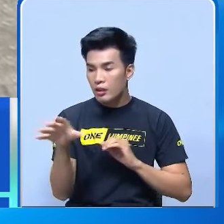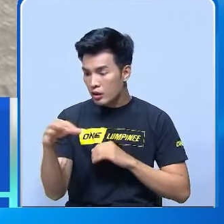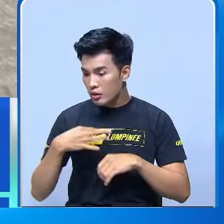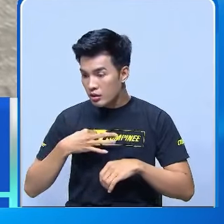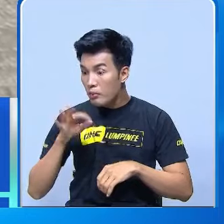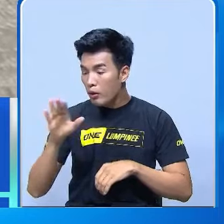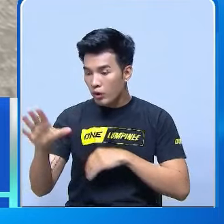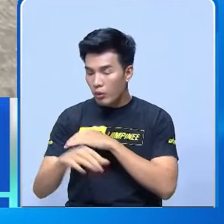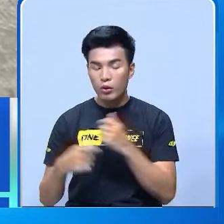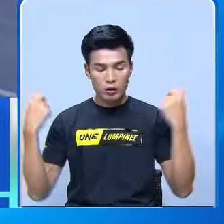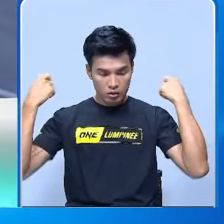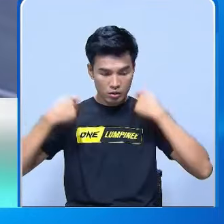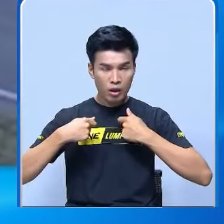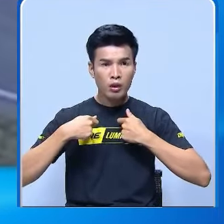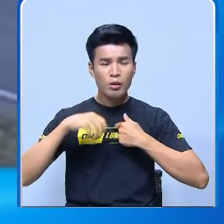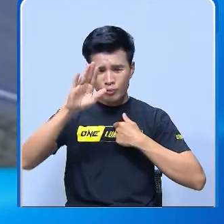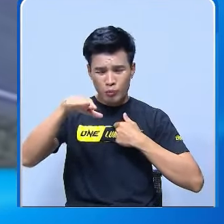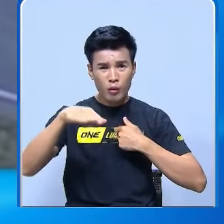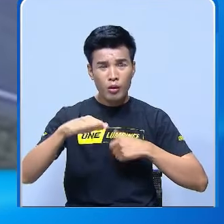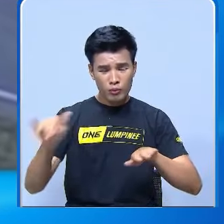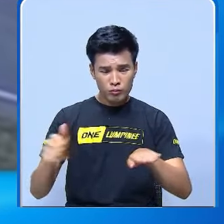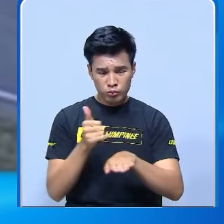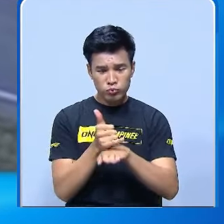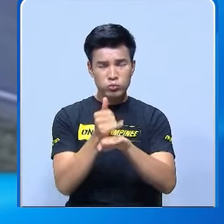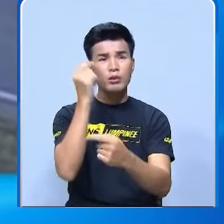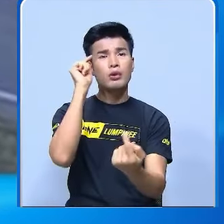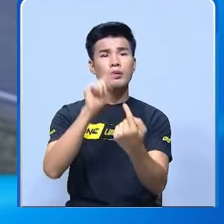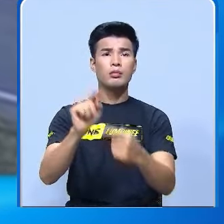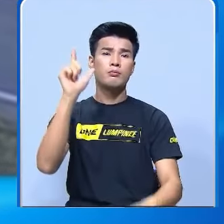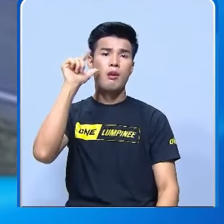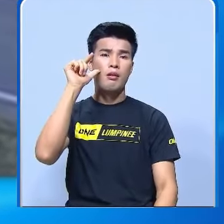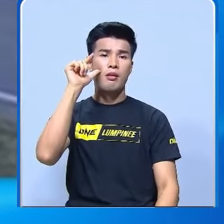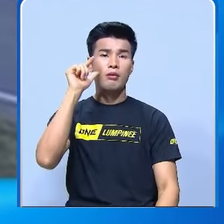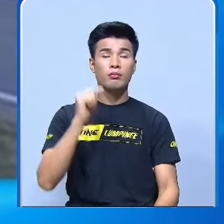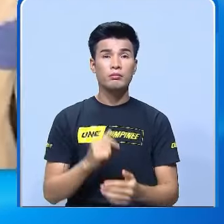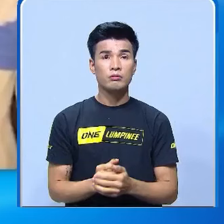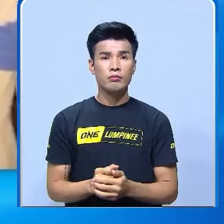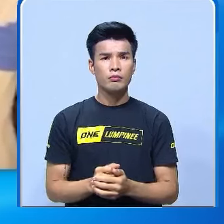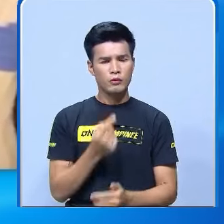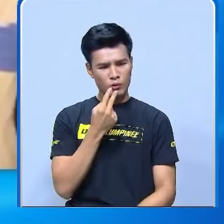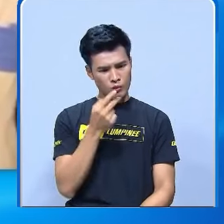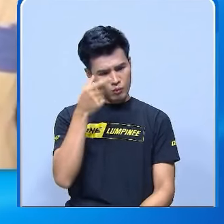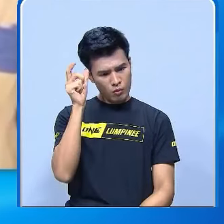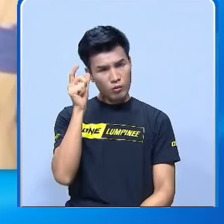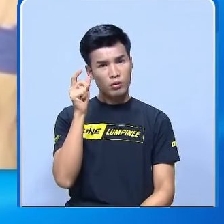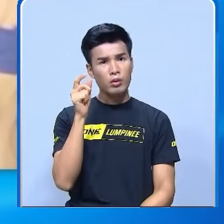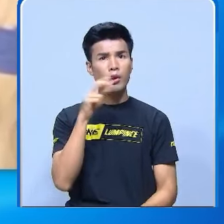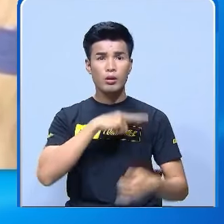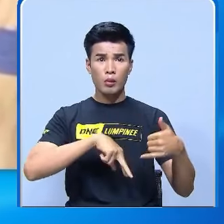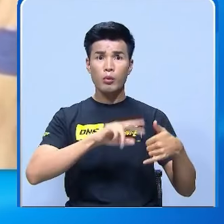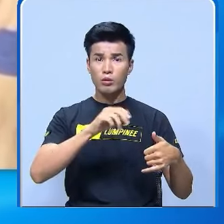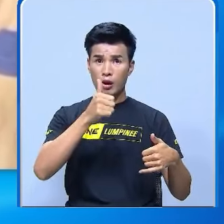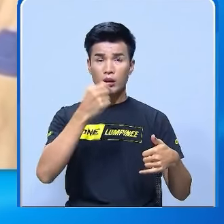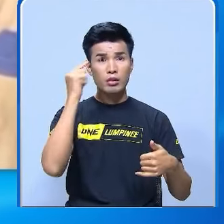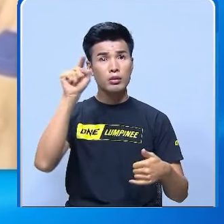ชาวบ้านมาใส่โบกรถจะไปหาแม่เพราะคิดถึงแม่คือคนก็คงงงนะรักษาตัวนานแล้วเหรเนี่ยคิดถึง